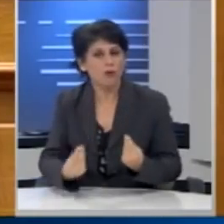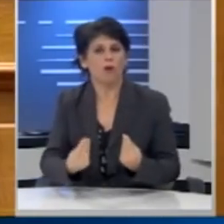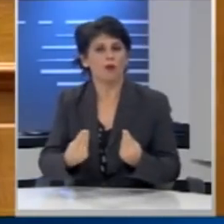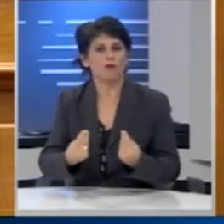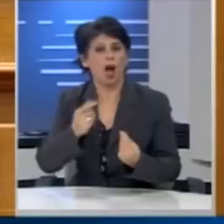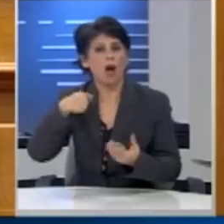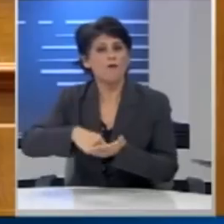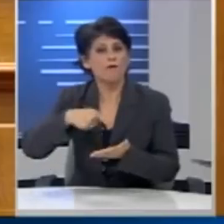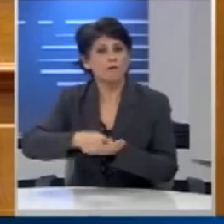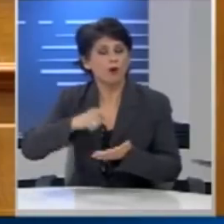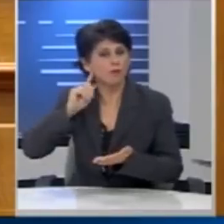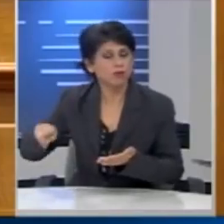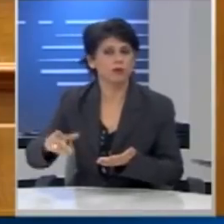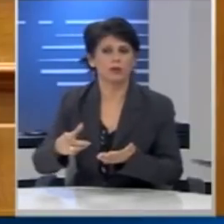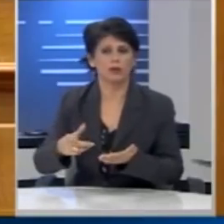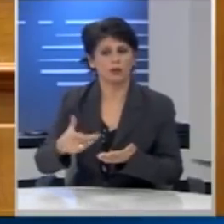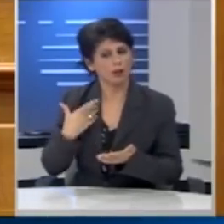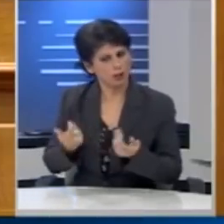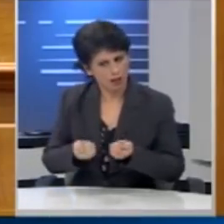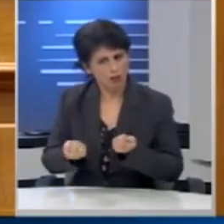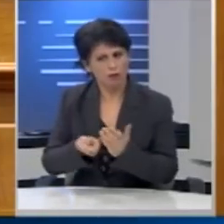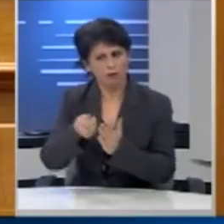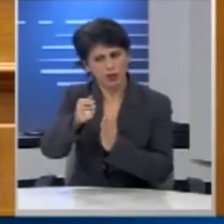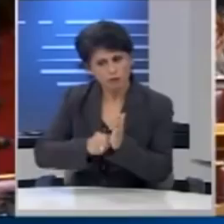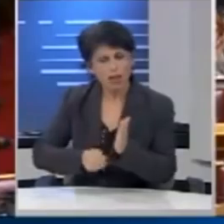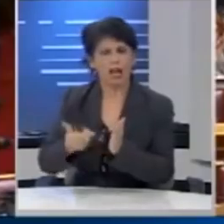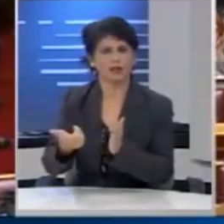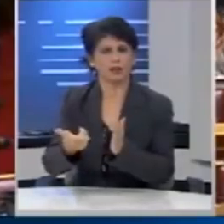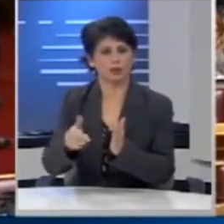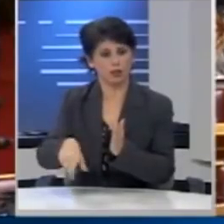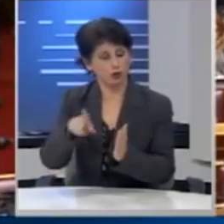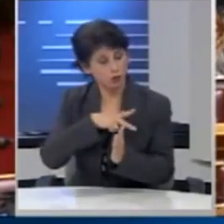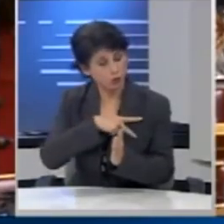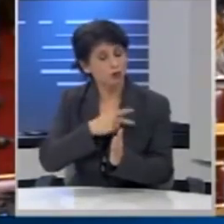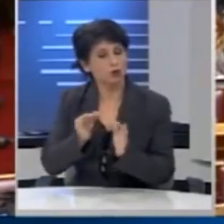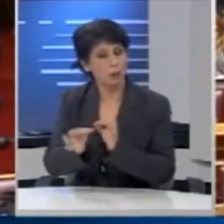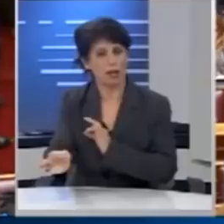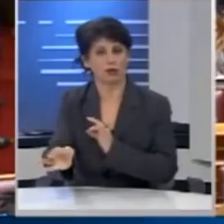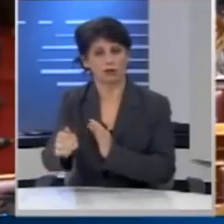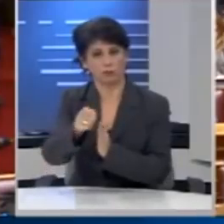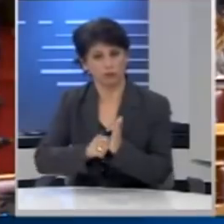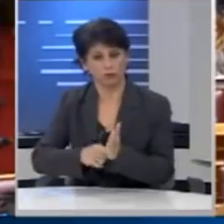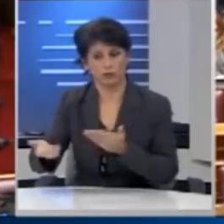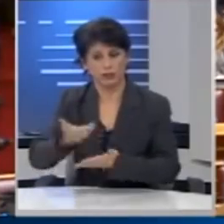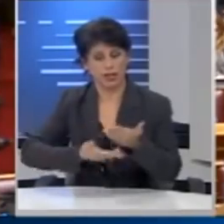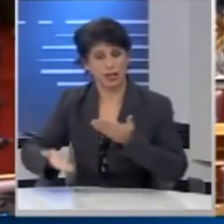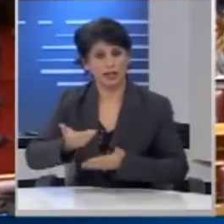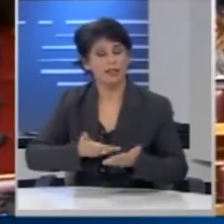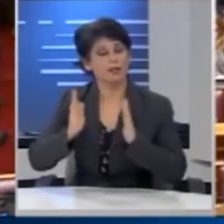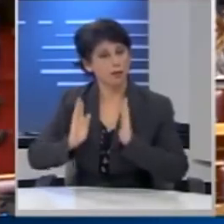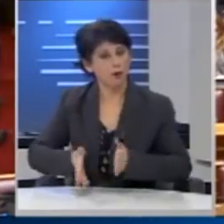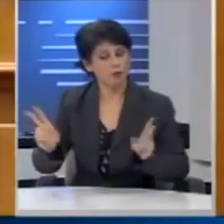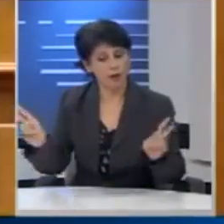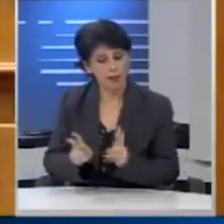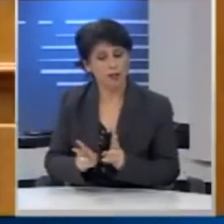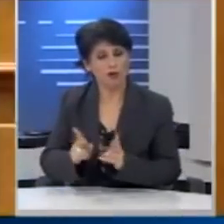ηλεκτρονικών συναλλαγών. Σας άκουσα επιφυλακτικό γι' αυτό, κύριε Τσίπρα. Είναι σωστό μέτρο οι ηλεκτρονικές συναλλαγές, για να μπορέσουμε επιτέλους να περιορίσουμε